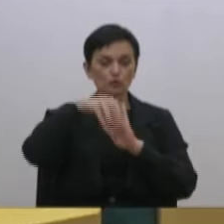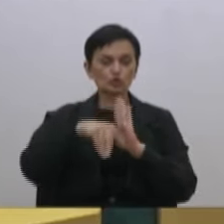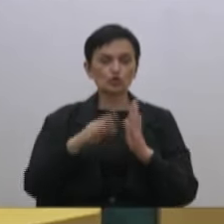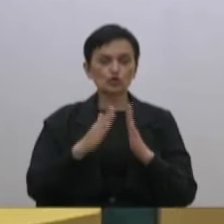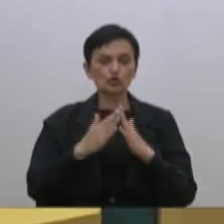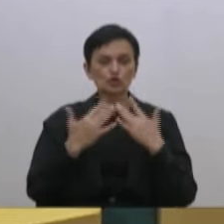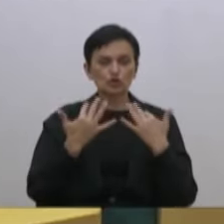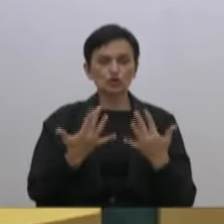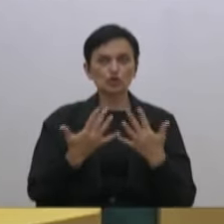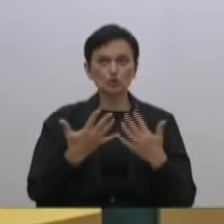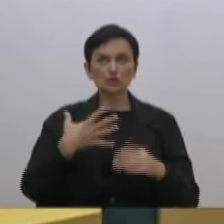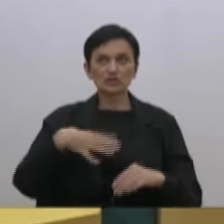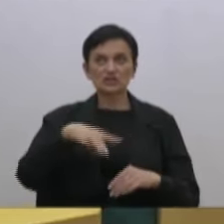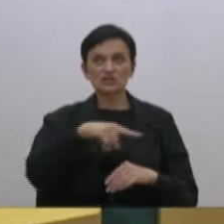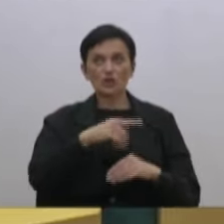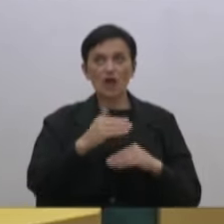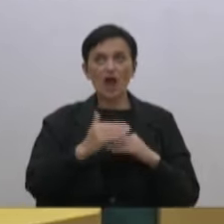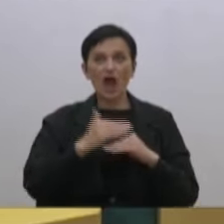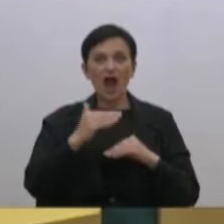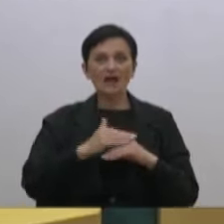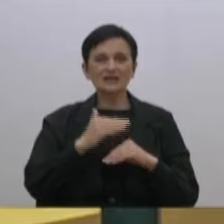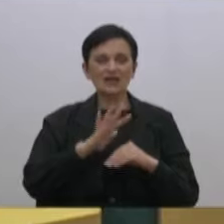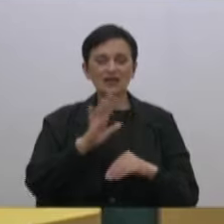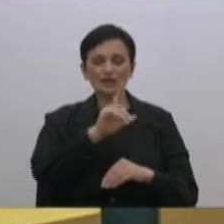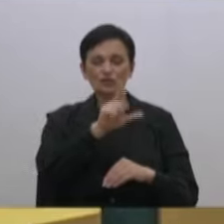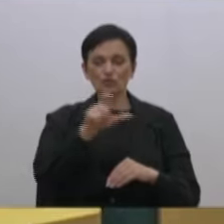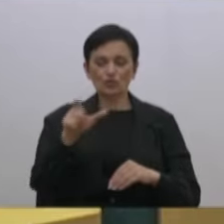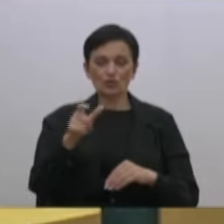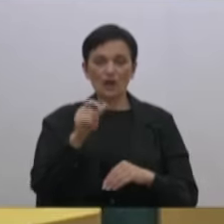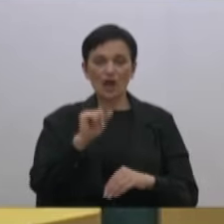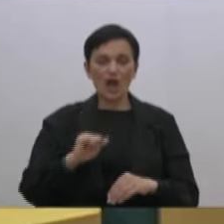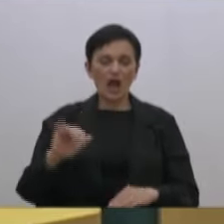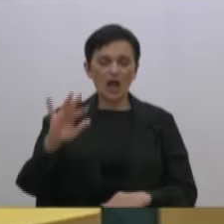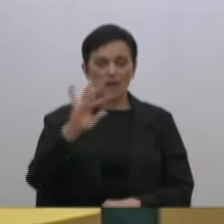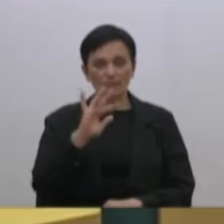ითხოვდნენ საქართველოს არაკეთილ მოსურნე ადამიანებთან ერთად,